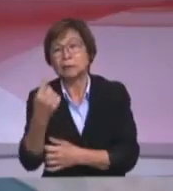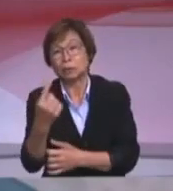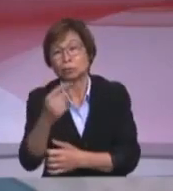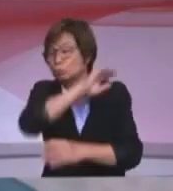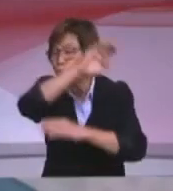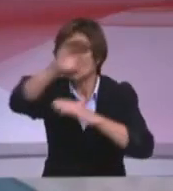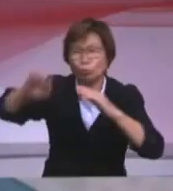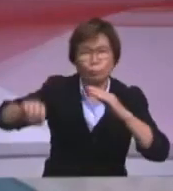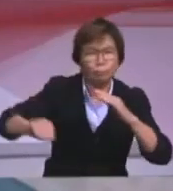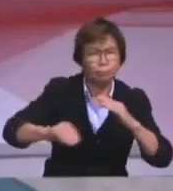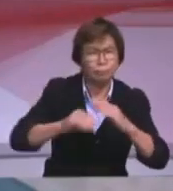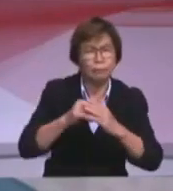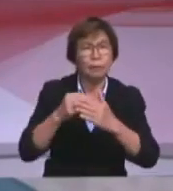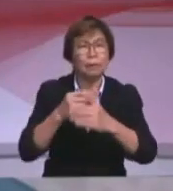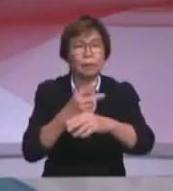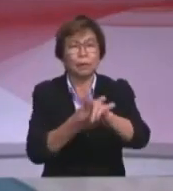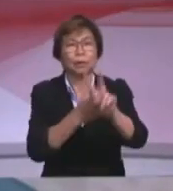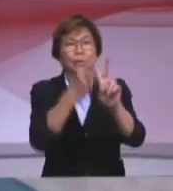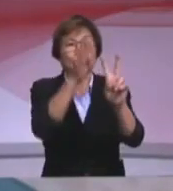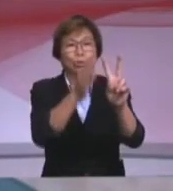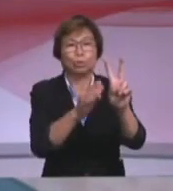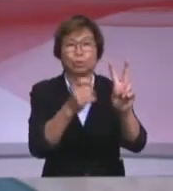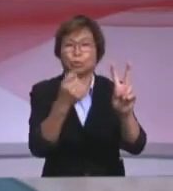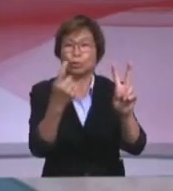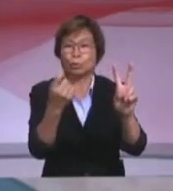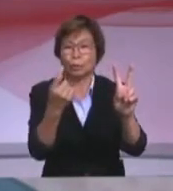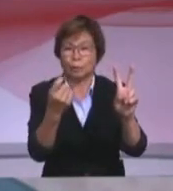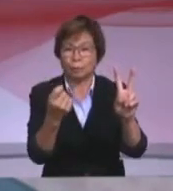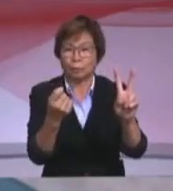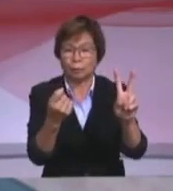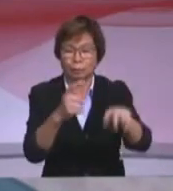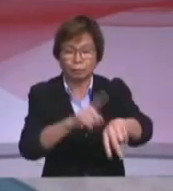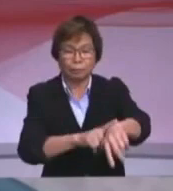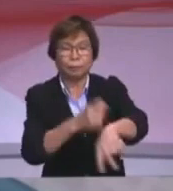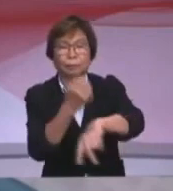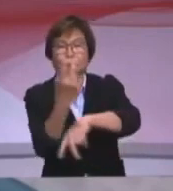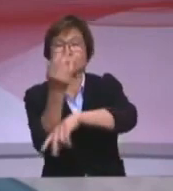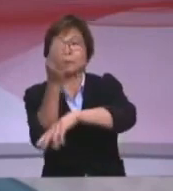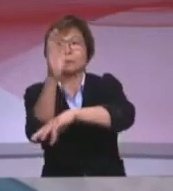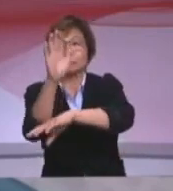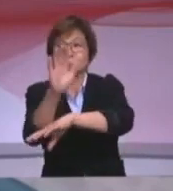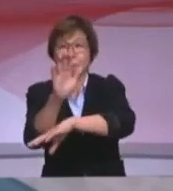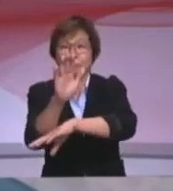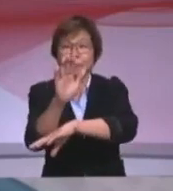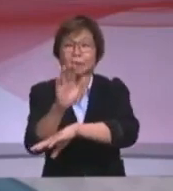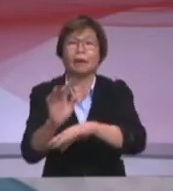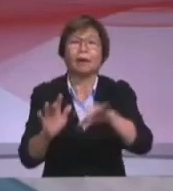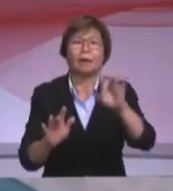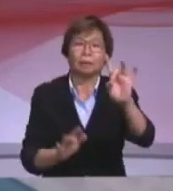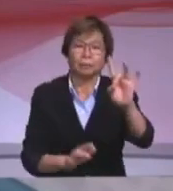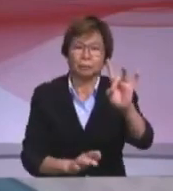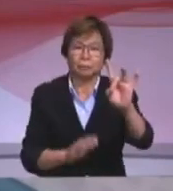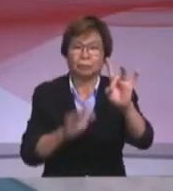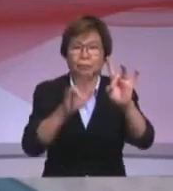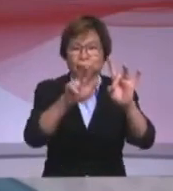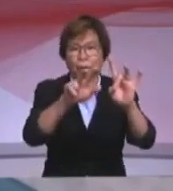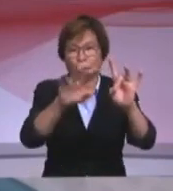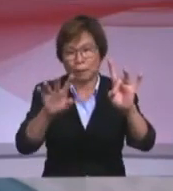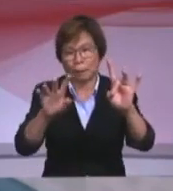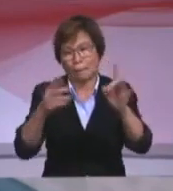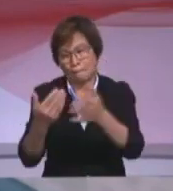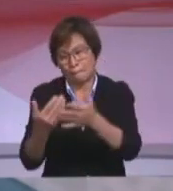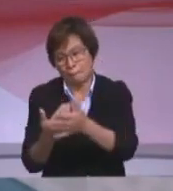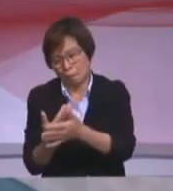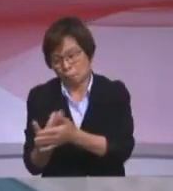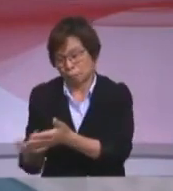secara keseluruhannya sehingga 2 November 2020 jam 12:30 hari sebanyak 834 kes